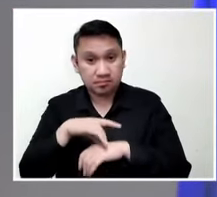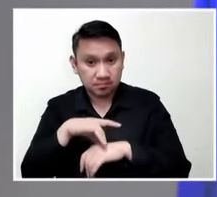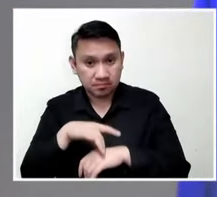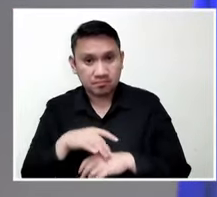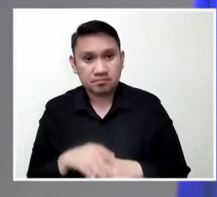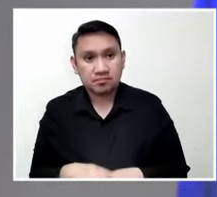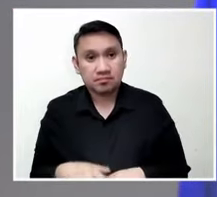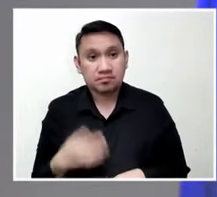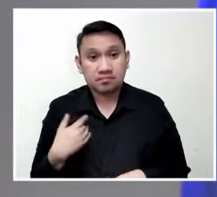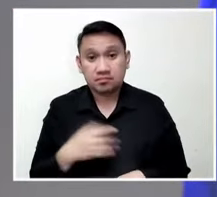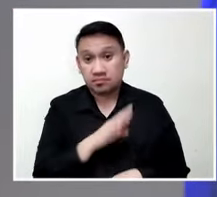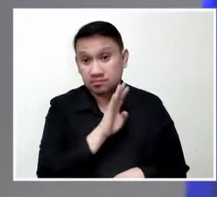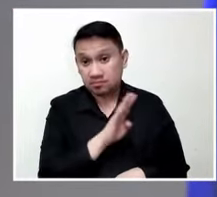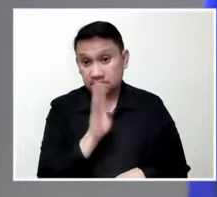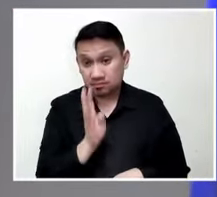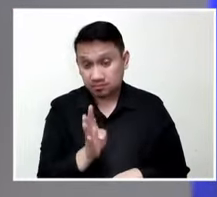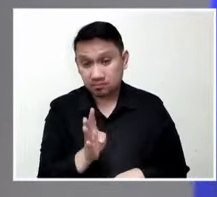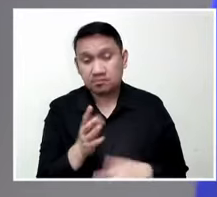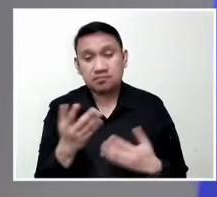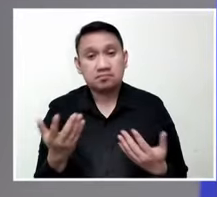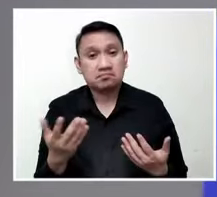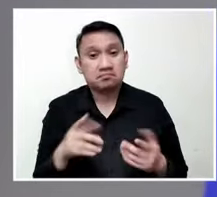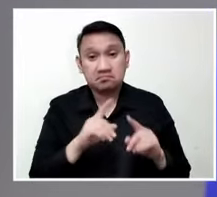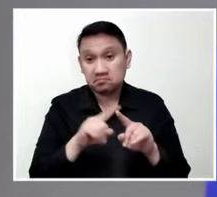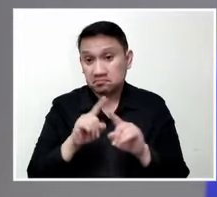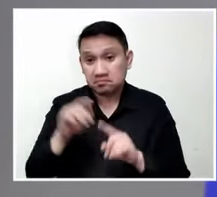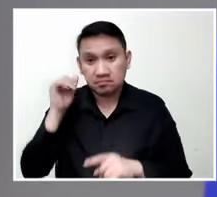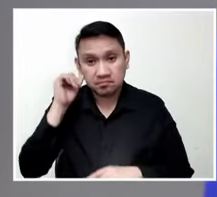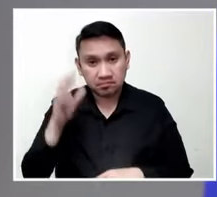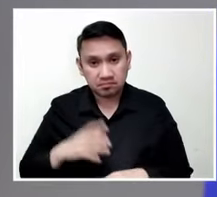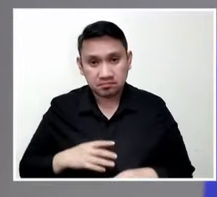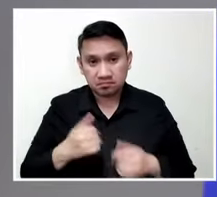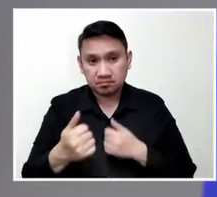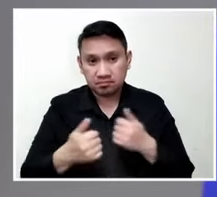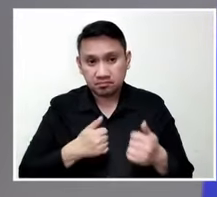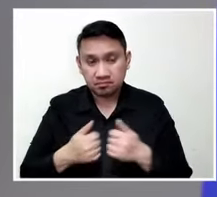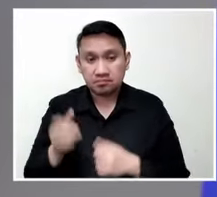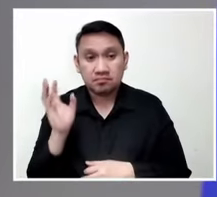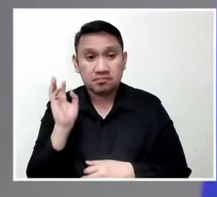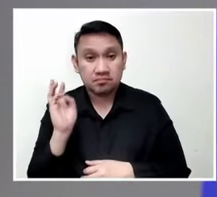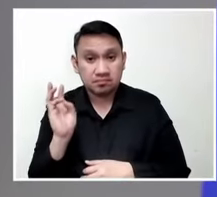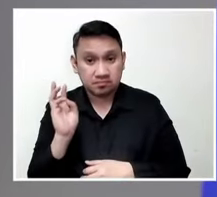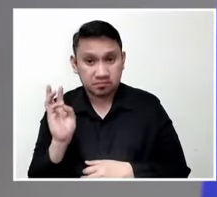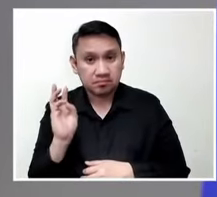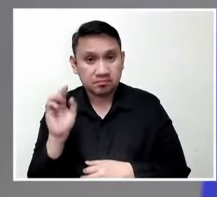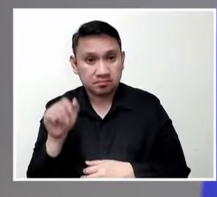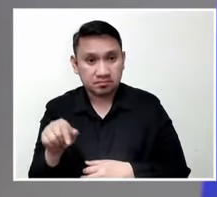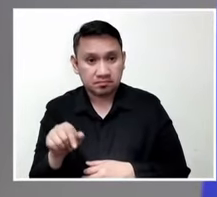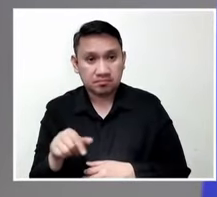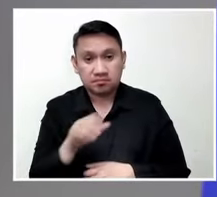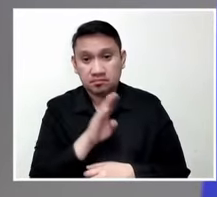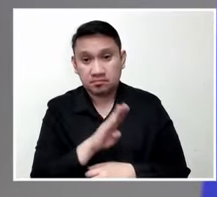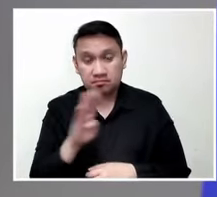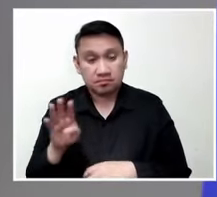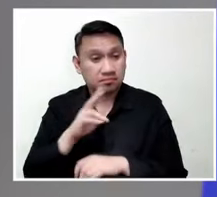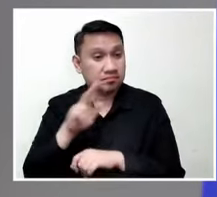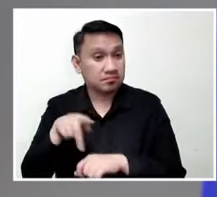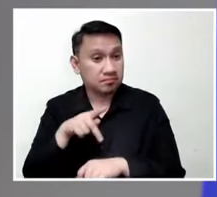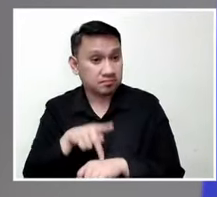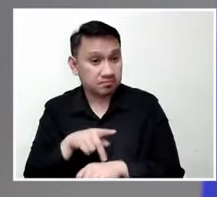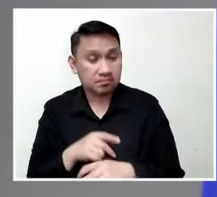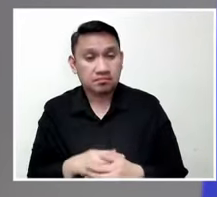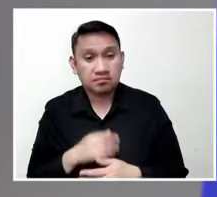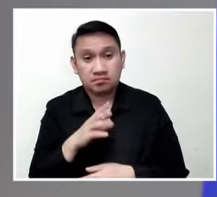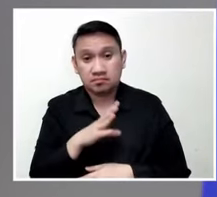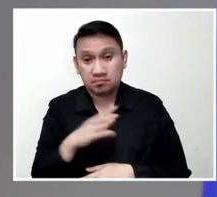ang 40 kandidata na maglalaban-laban para sa 60th edition ng Binibining Pilipinas. Sumabak na rin sa rampa ang